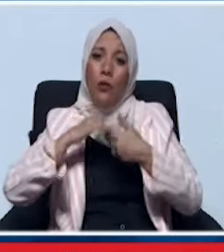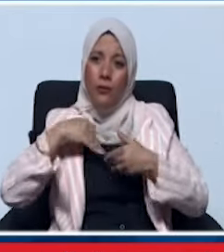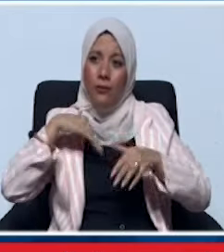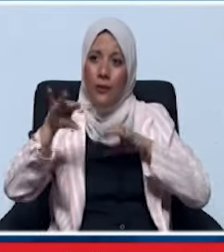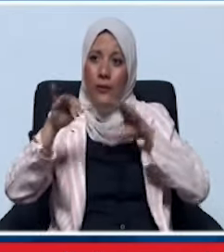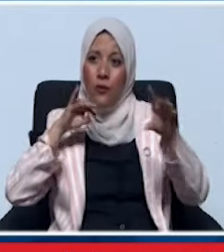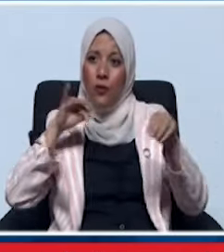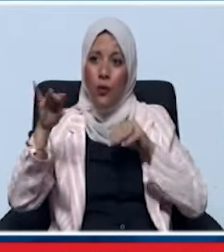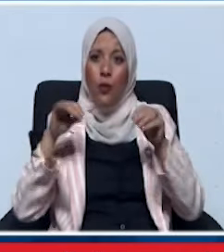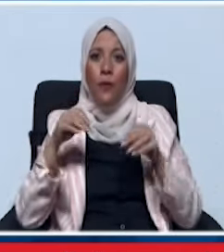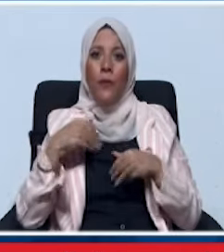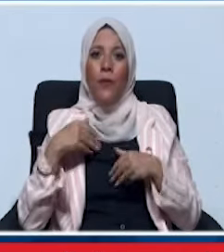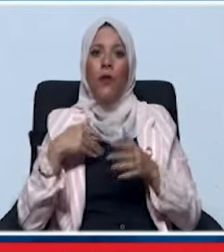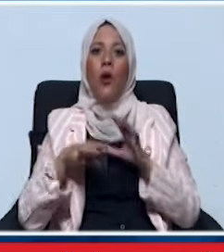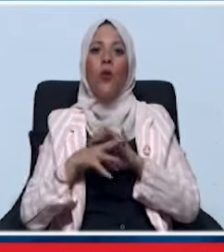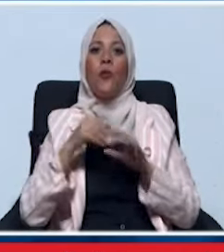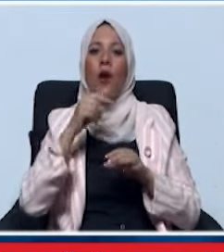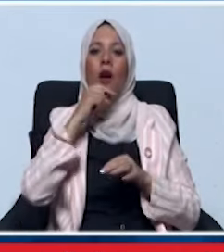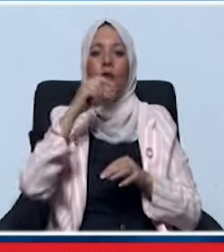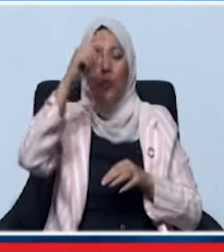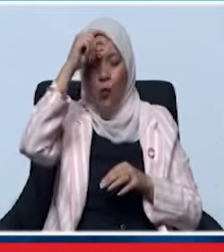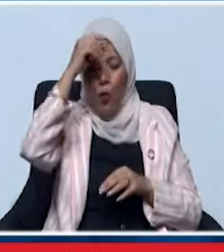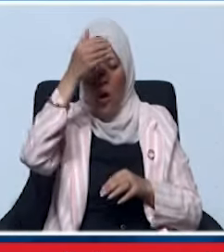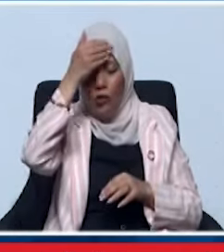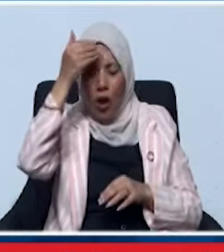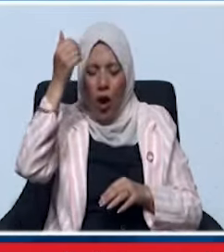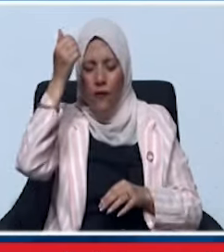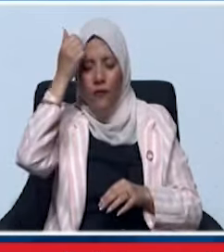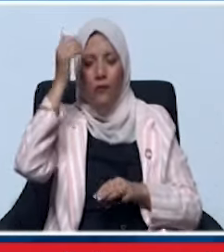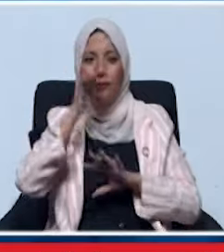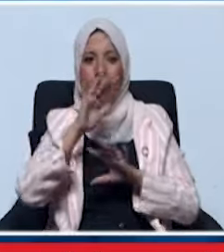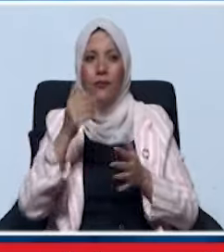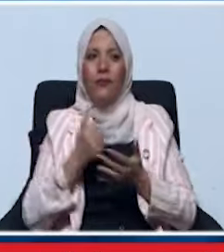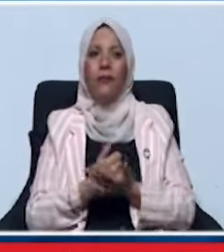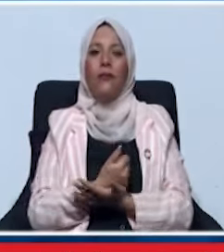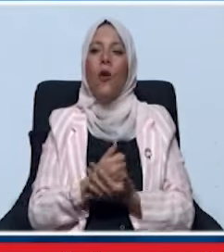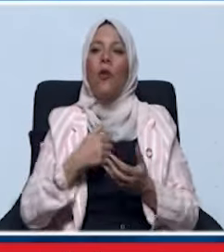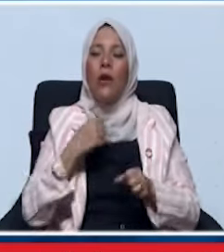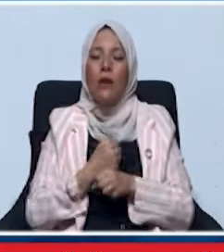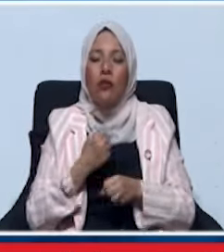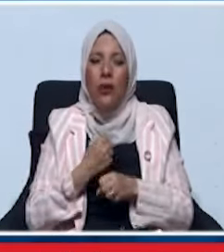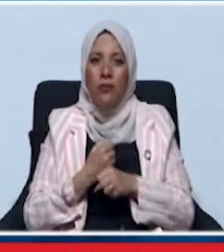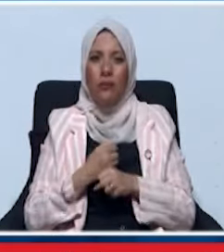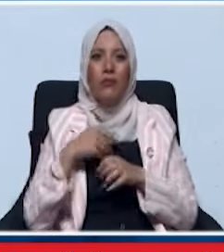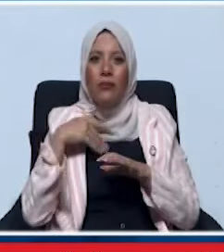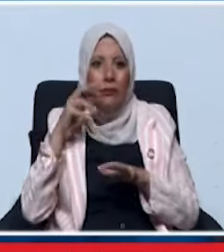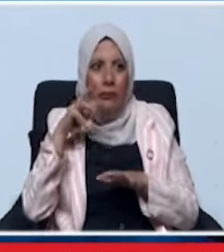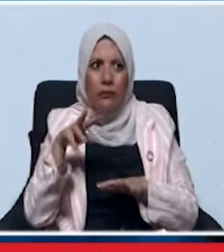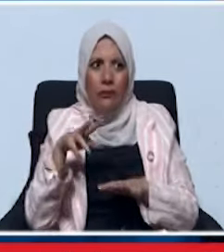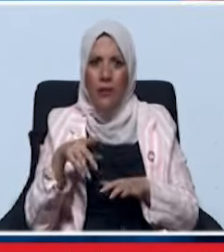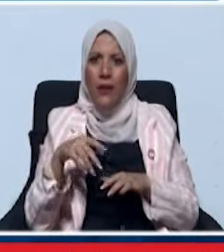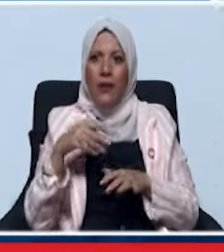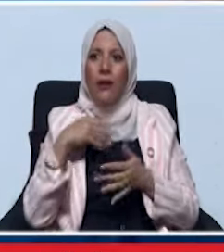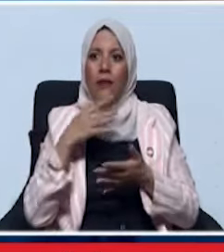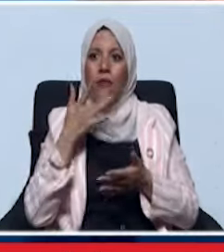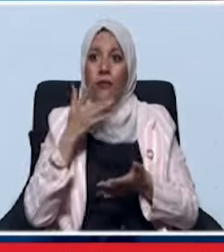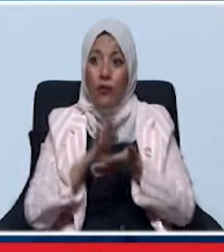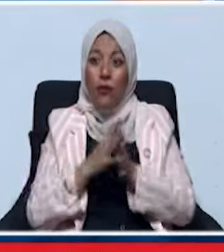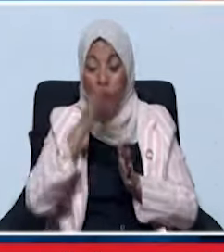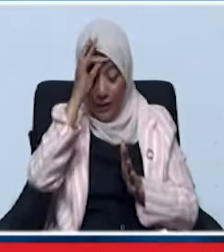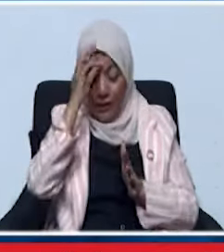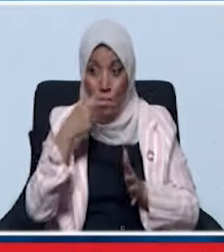في القرآن الكريم بقى وأحفظ القرآن الكريم، والتوقف هو مش متعمد أو لأنه حرام وحلال والقصة